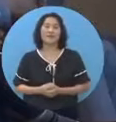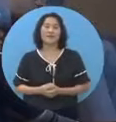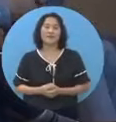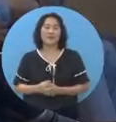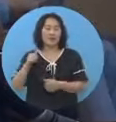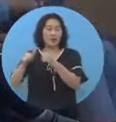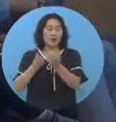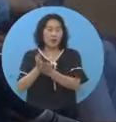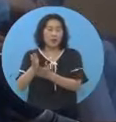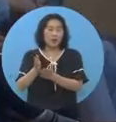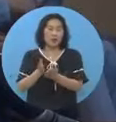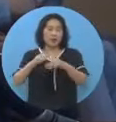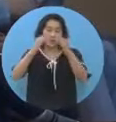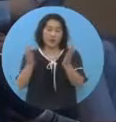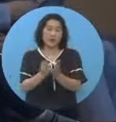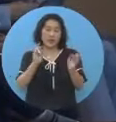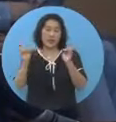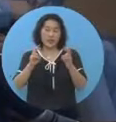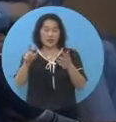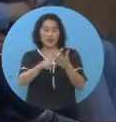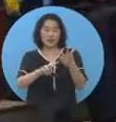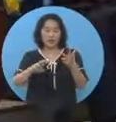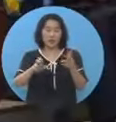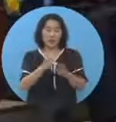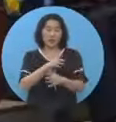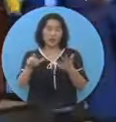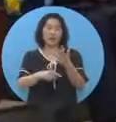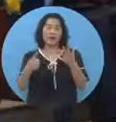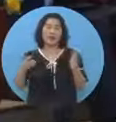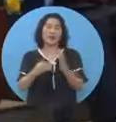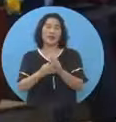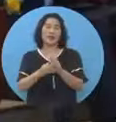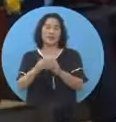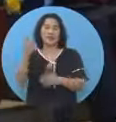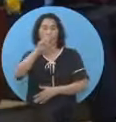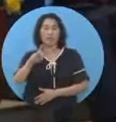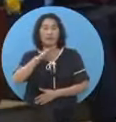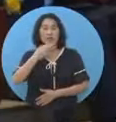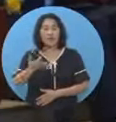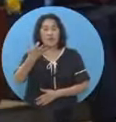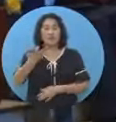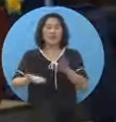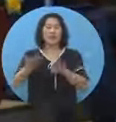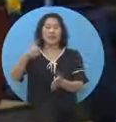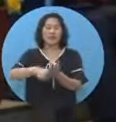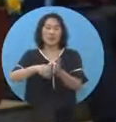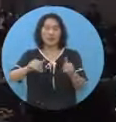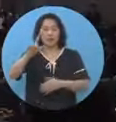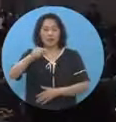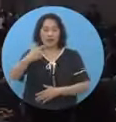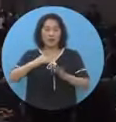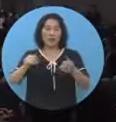차지했습니다. 여론조사 전문기관인 리얼미터가 7월 25일부터 8월 1일까지 전국 19세 이상